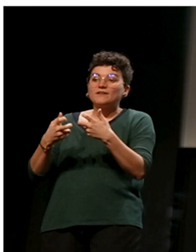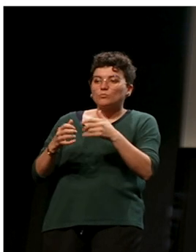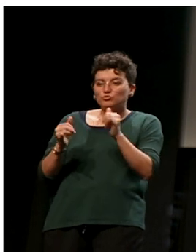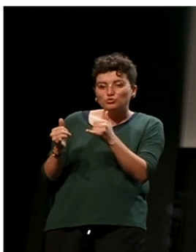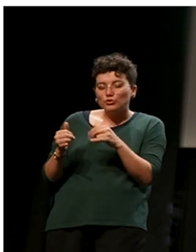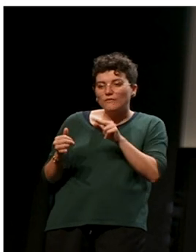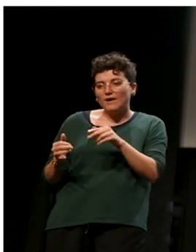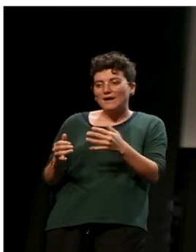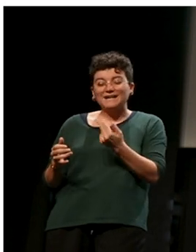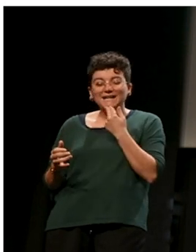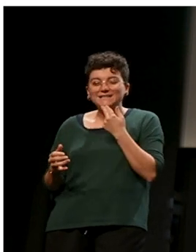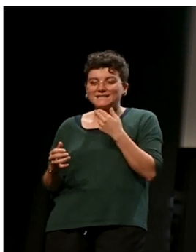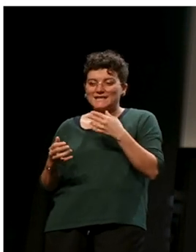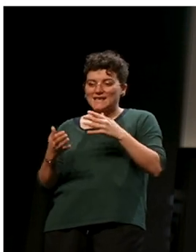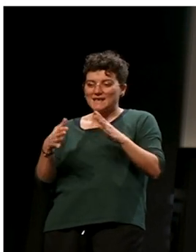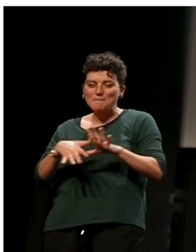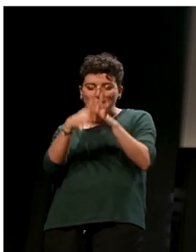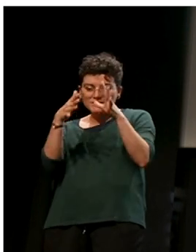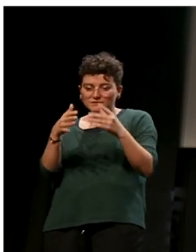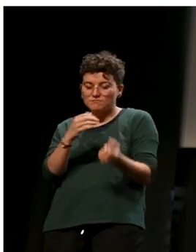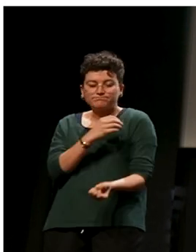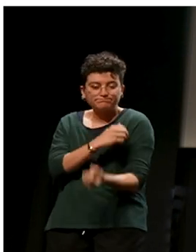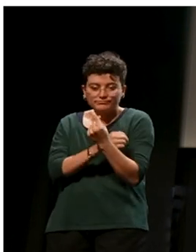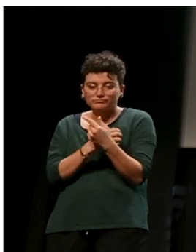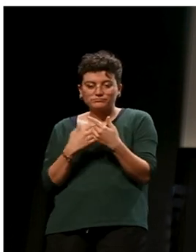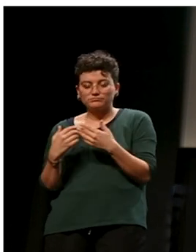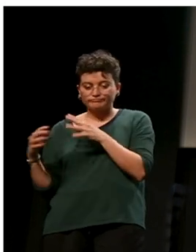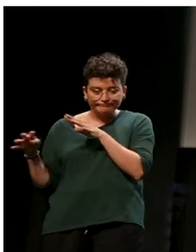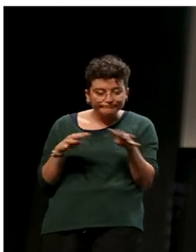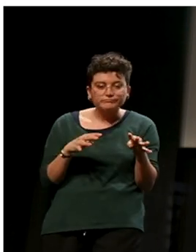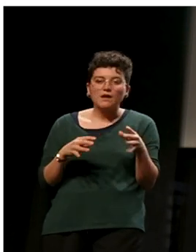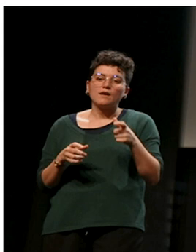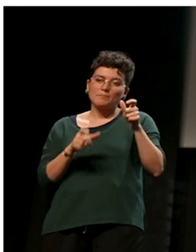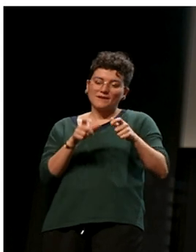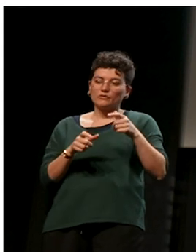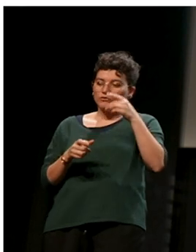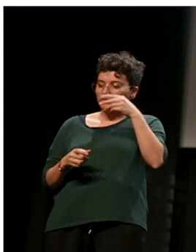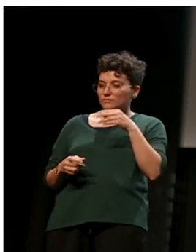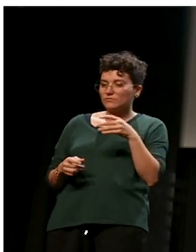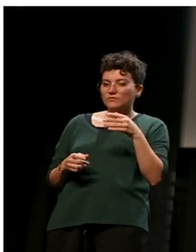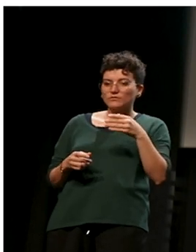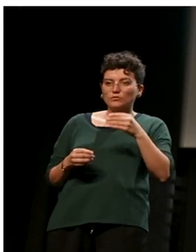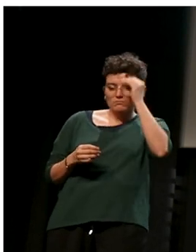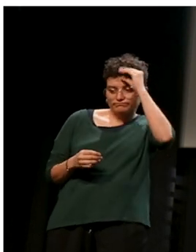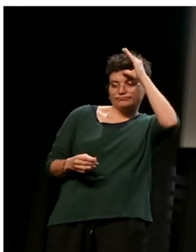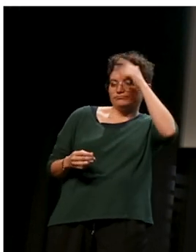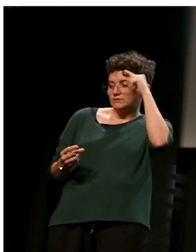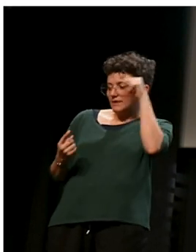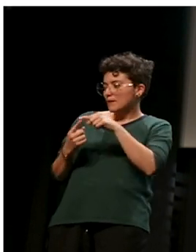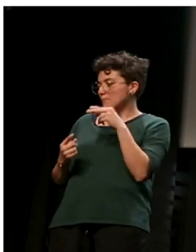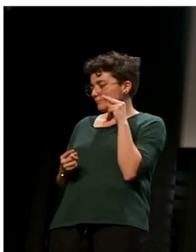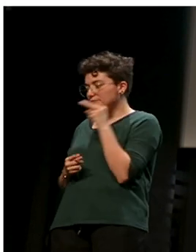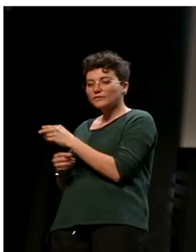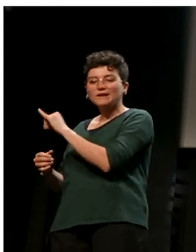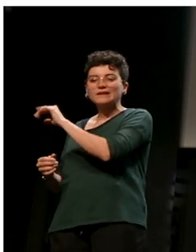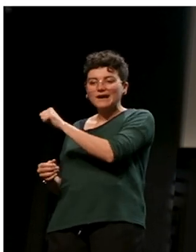graphique, hein, pas que gameplay, mais qui vont ressortir du lot parce que tout d'un coup, on va avoir des gens qui auront l'œil, à la fois l'éditeur qui a su prendre